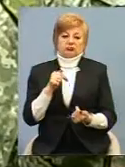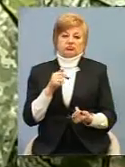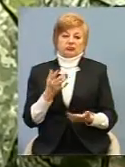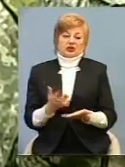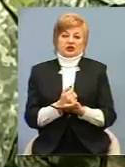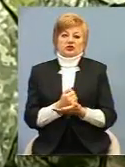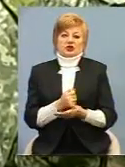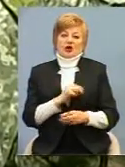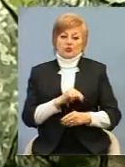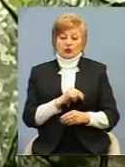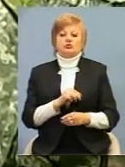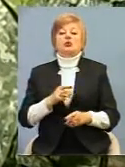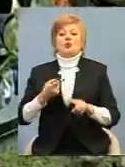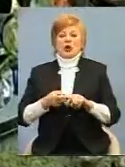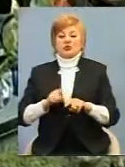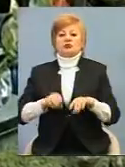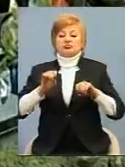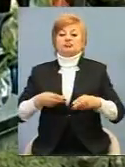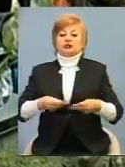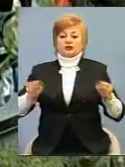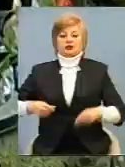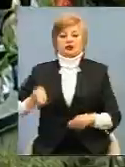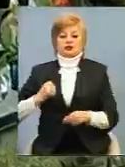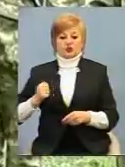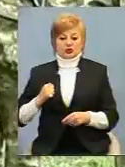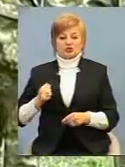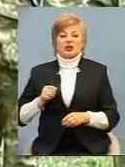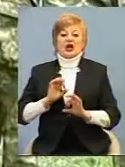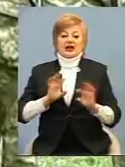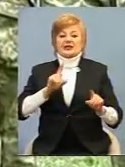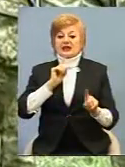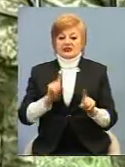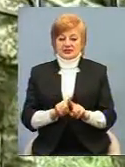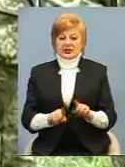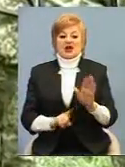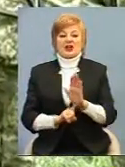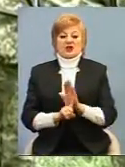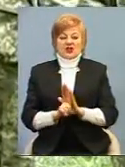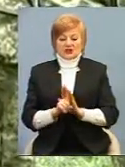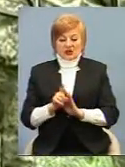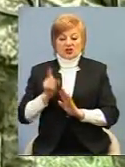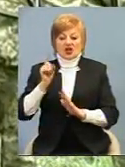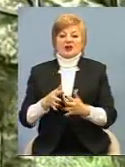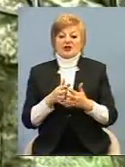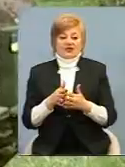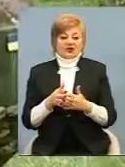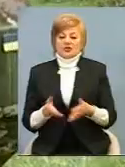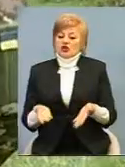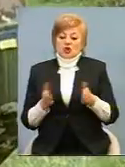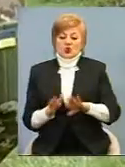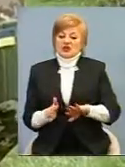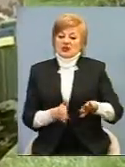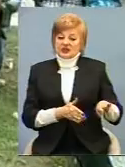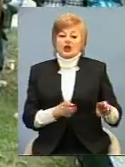Тому уклали контракт зі Збройними силами, розповідає сестра бійця Поліна. З початком збройного протистояння на Сході не залишилось осторонь, хоча